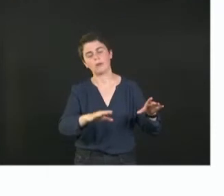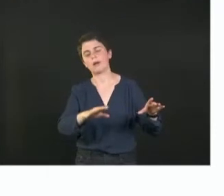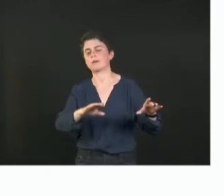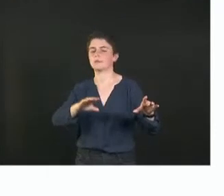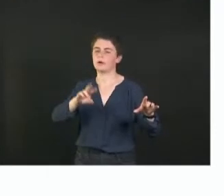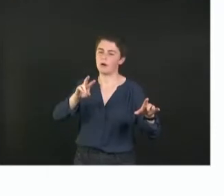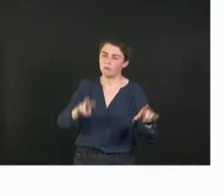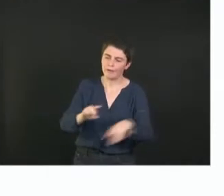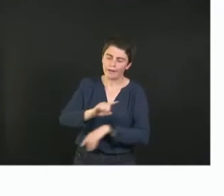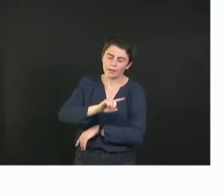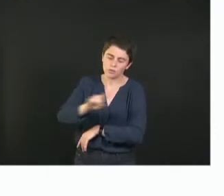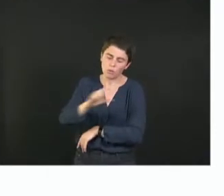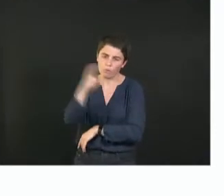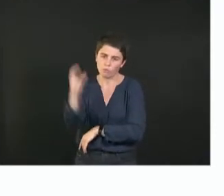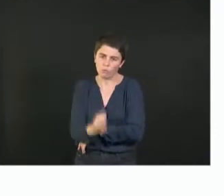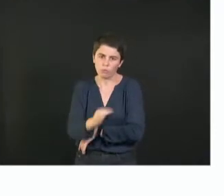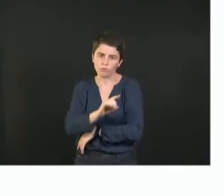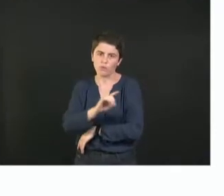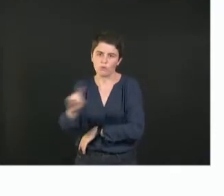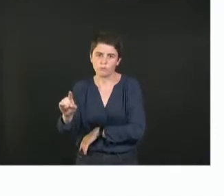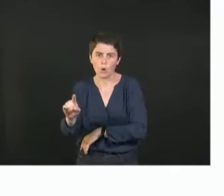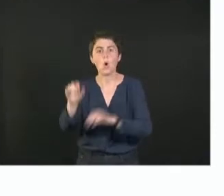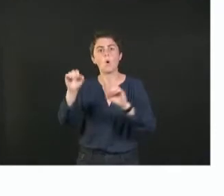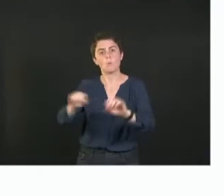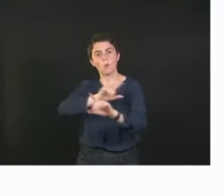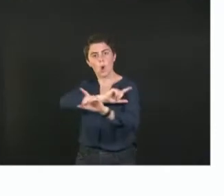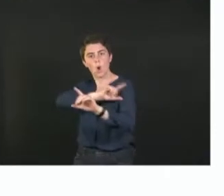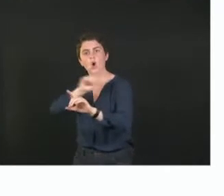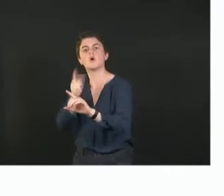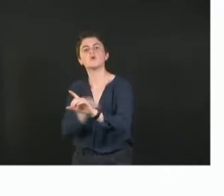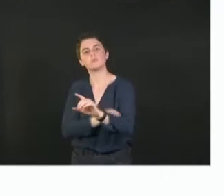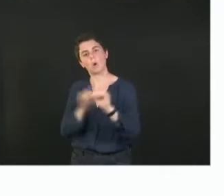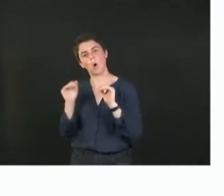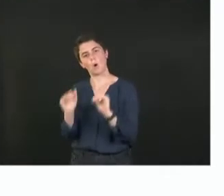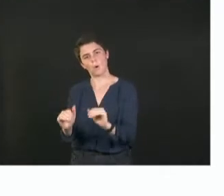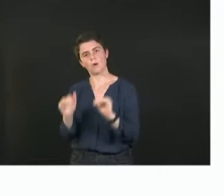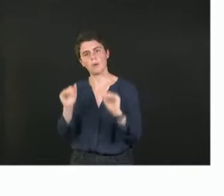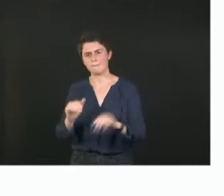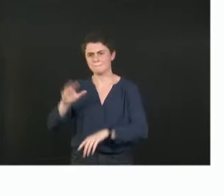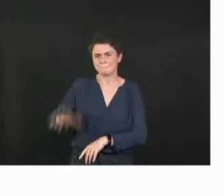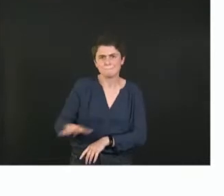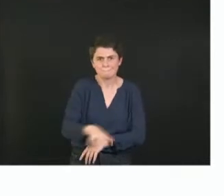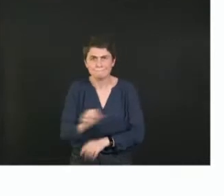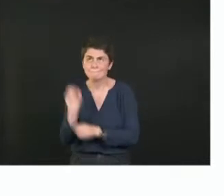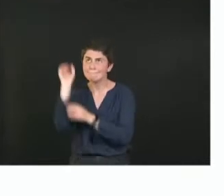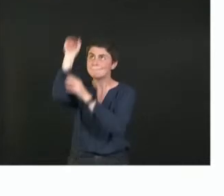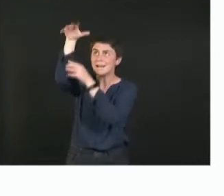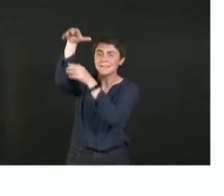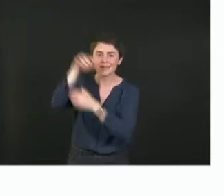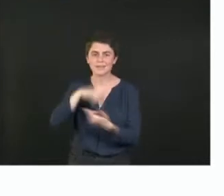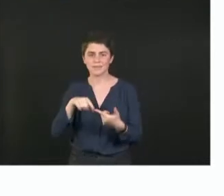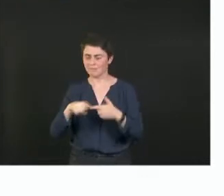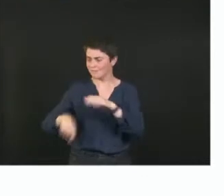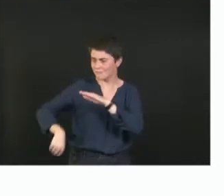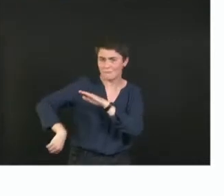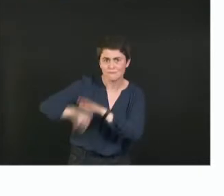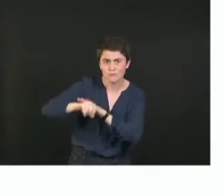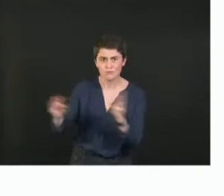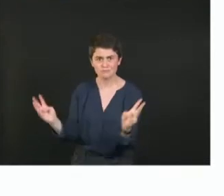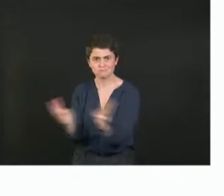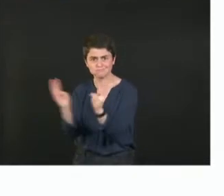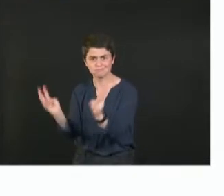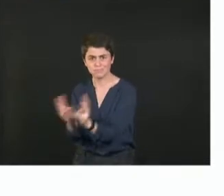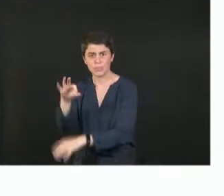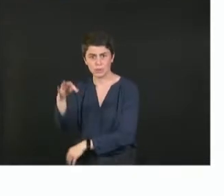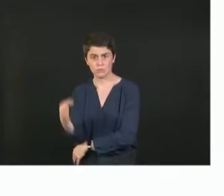peu cache dans mes propos, peut-être. On peut faire du sport. Donc, on fait du basket, on fait du foot.